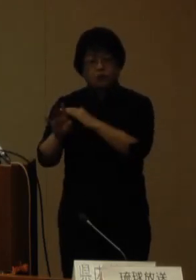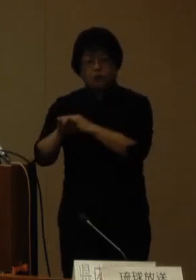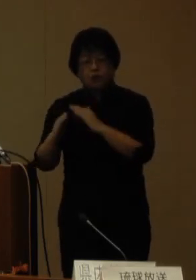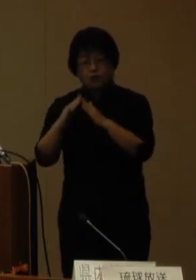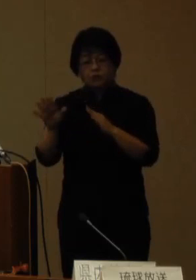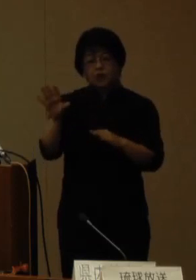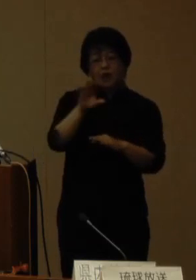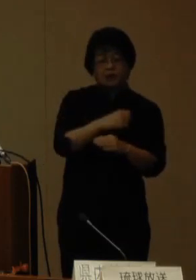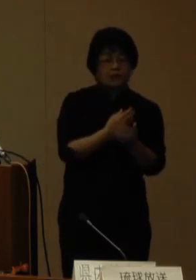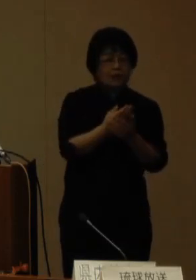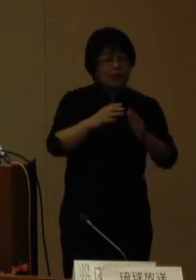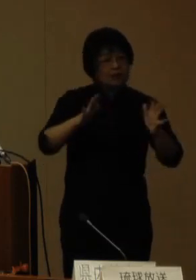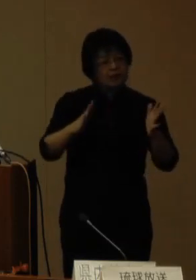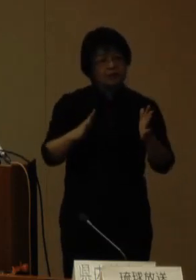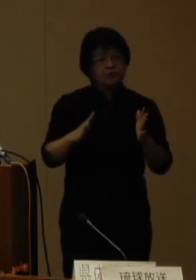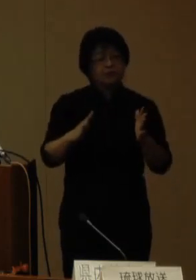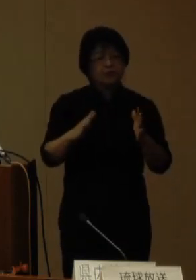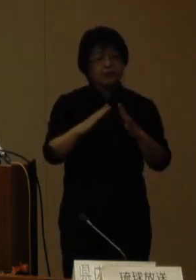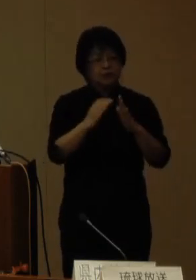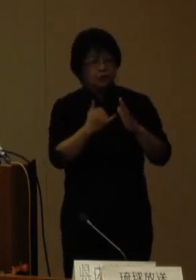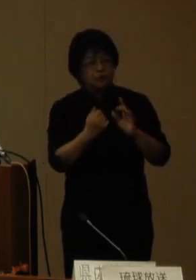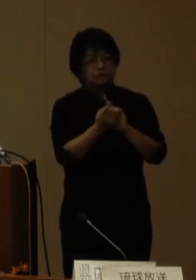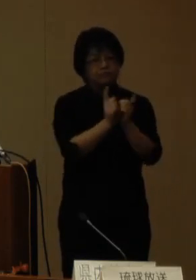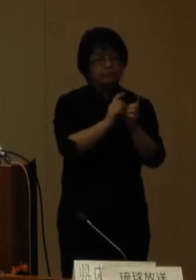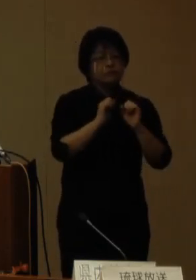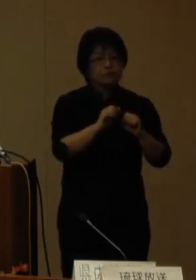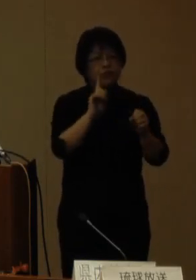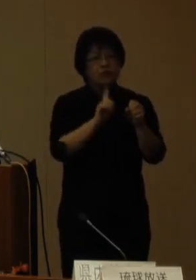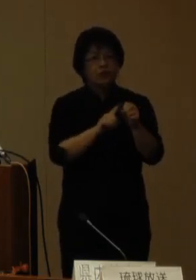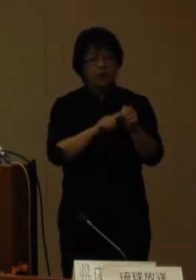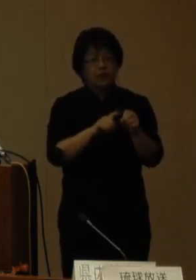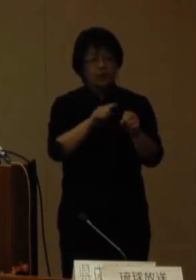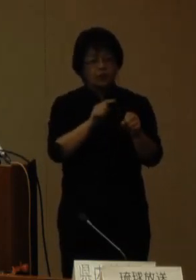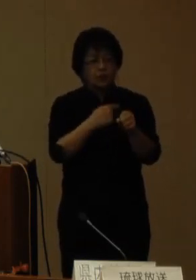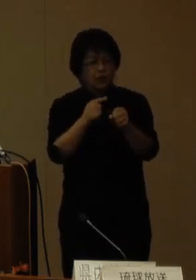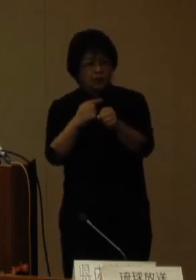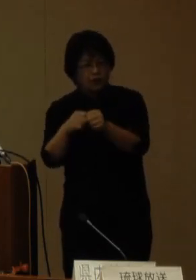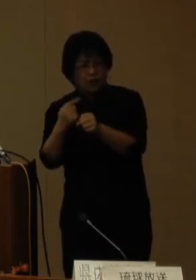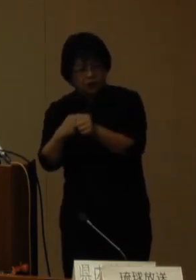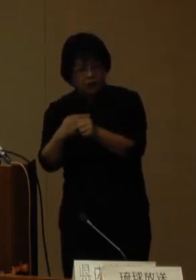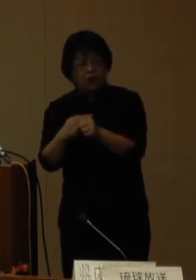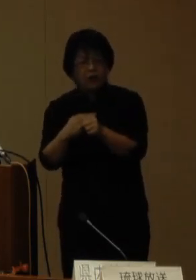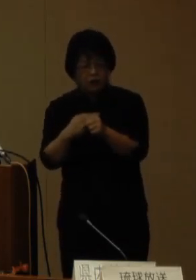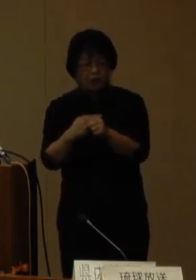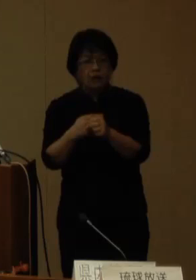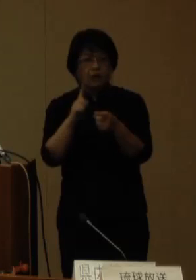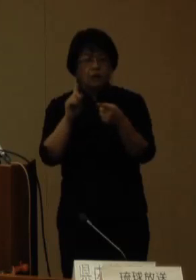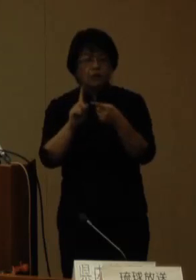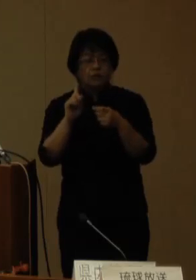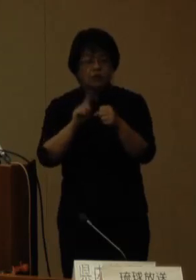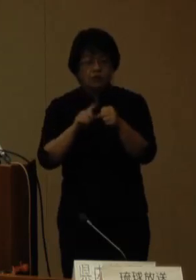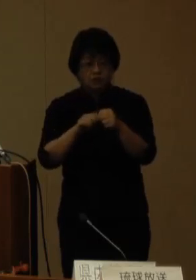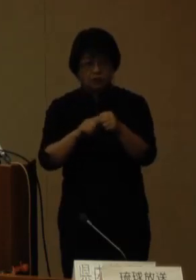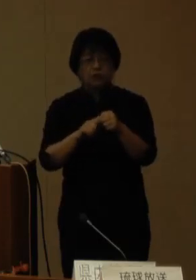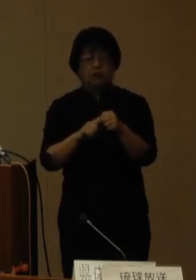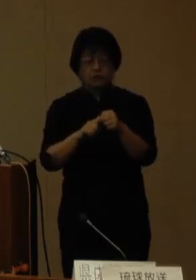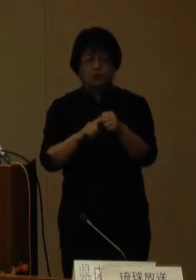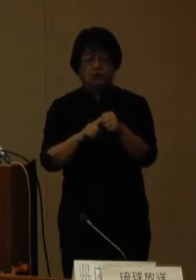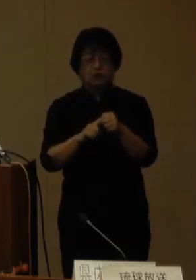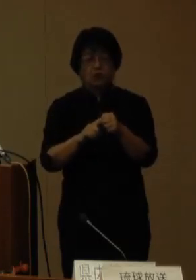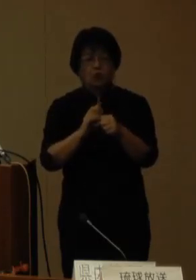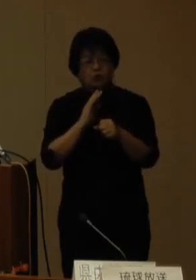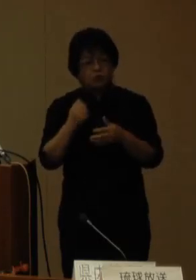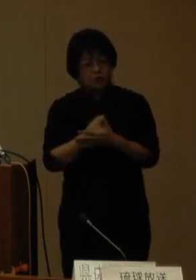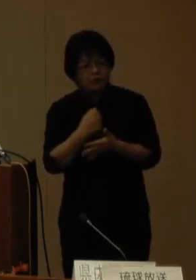と接触をした、さまざまな要因があると思います。ですがそのさまざまな要因が重ね重なってこのような本当に残